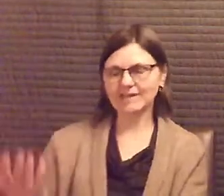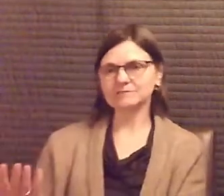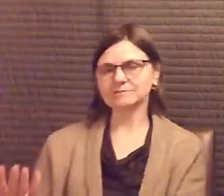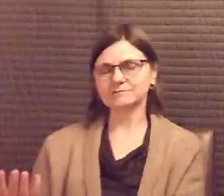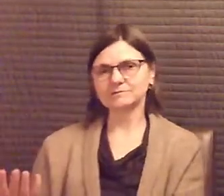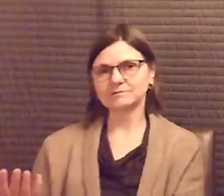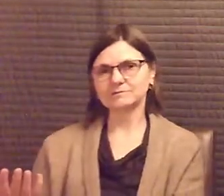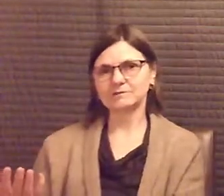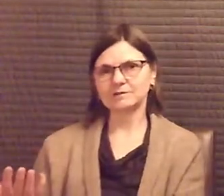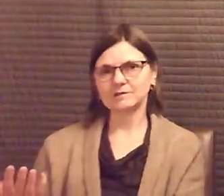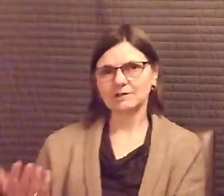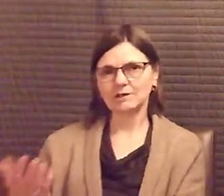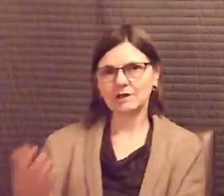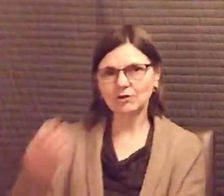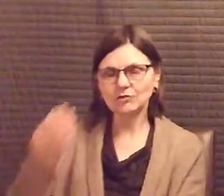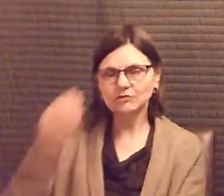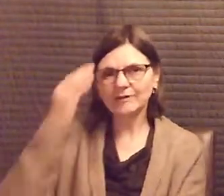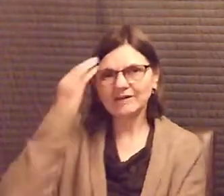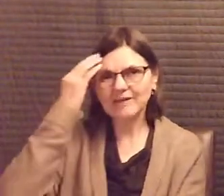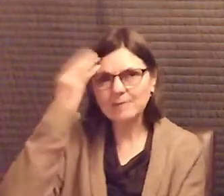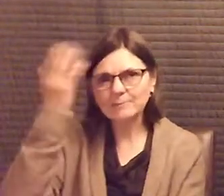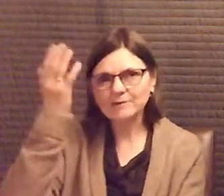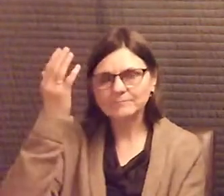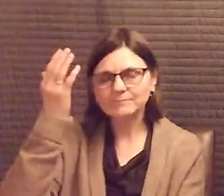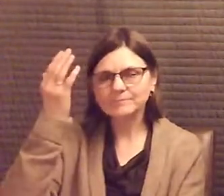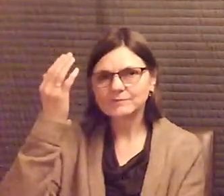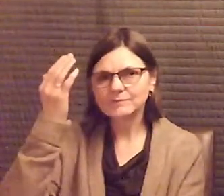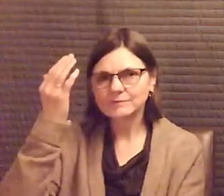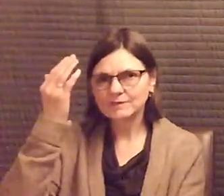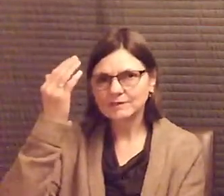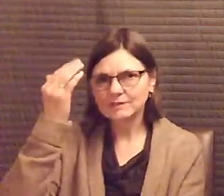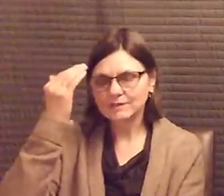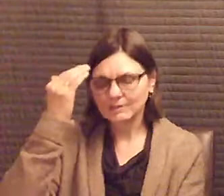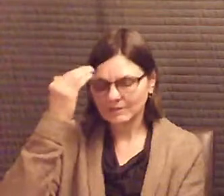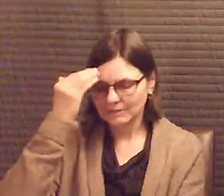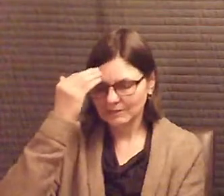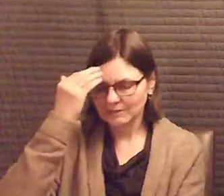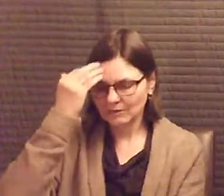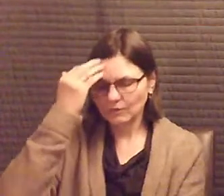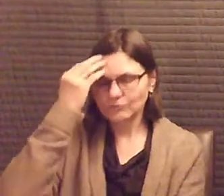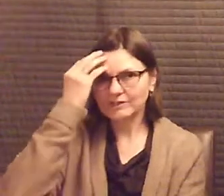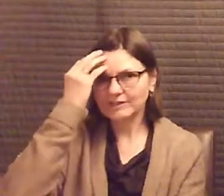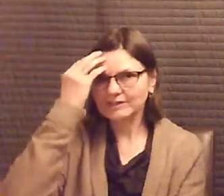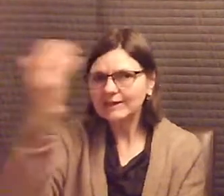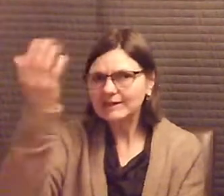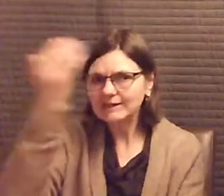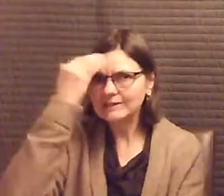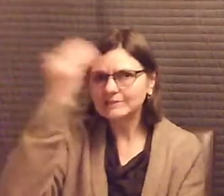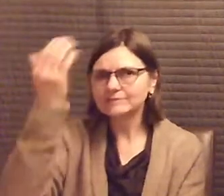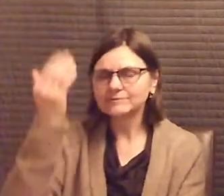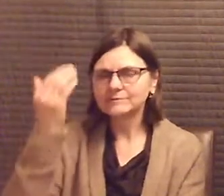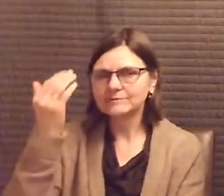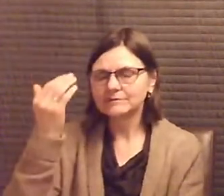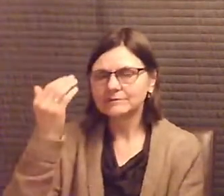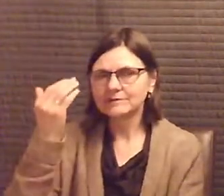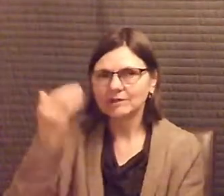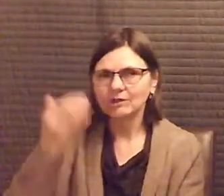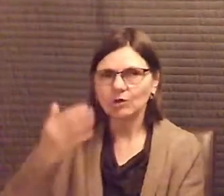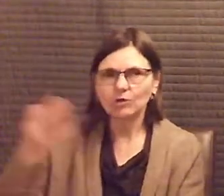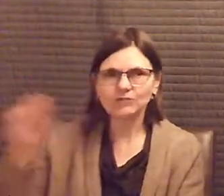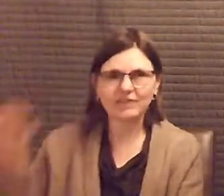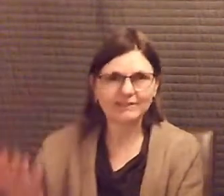neiging the understanding ons begrijpen aluminium onze redenering en